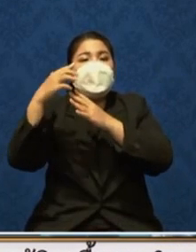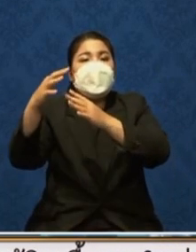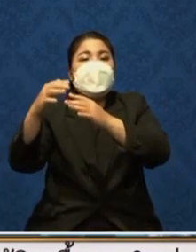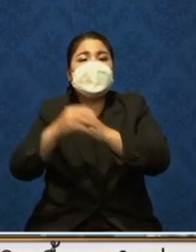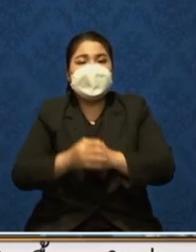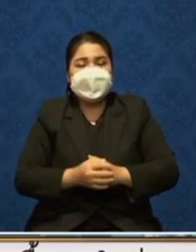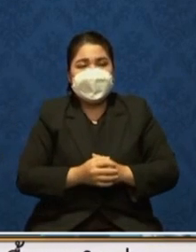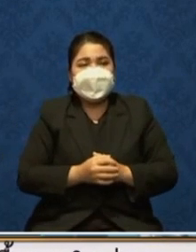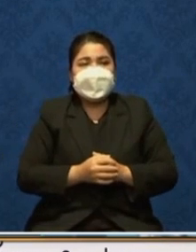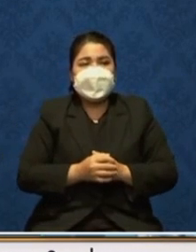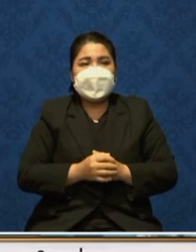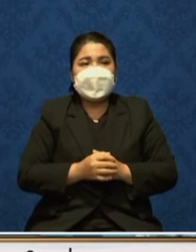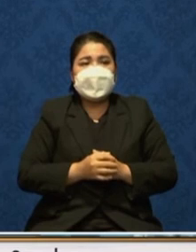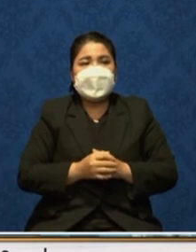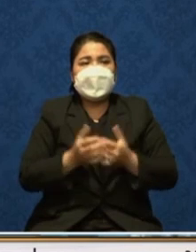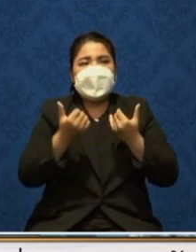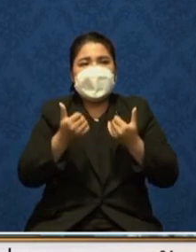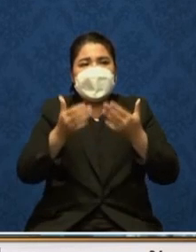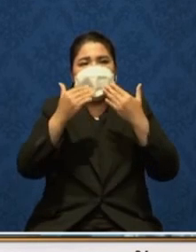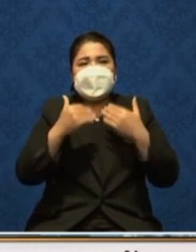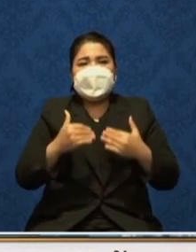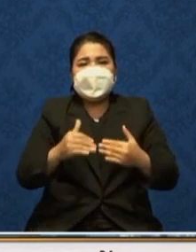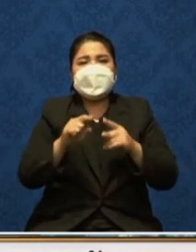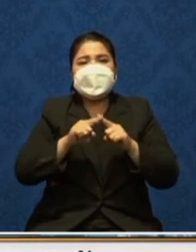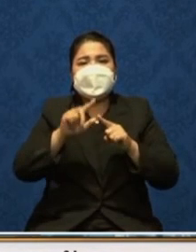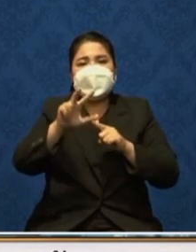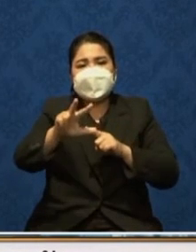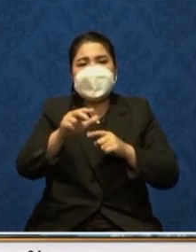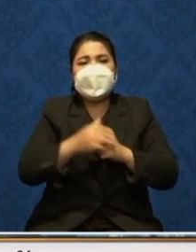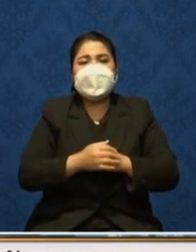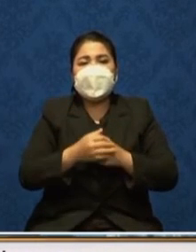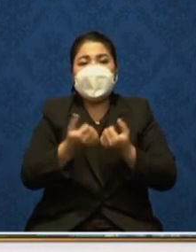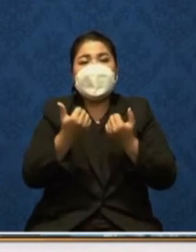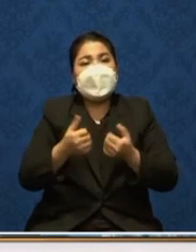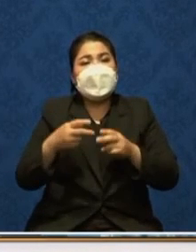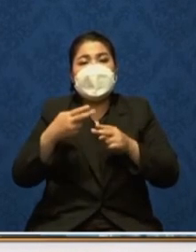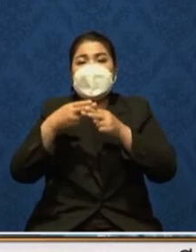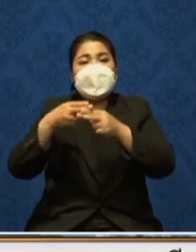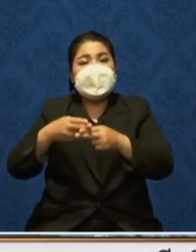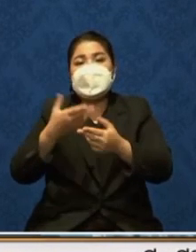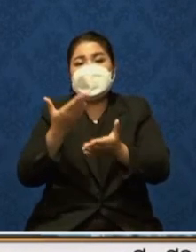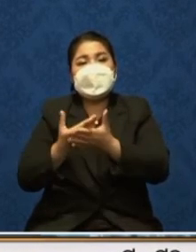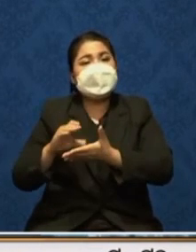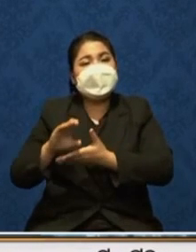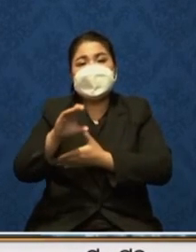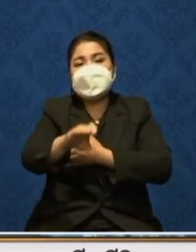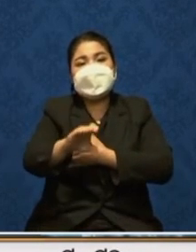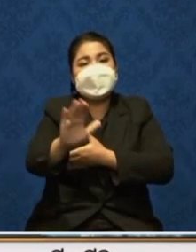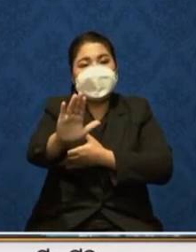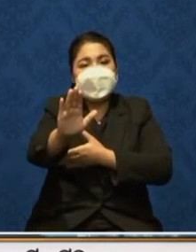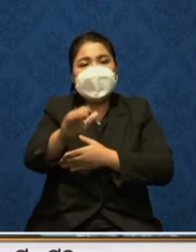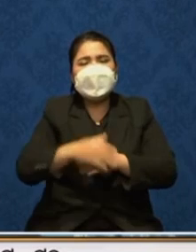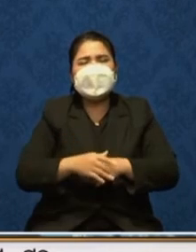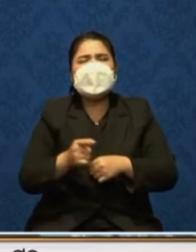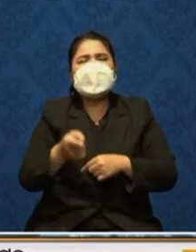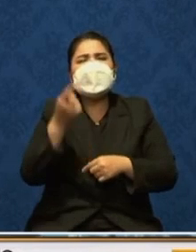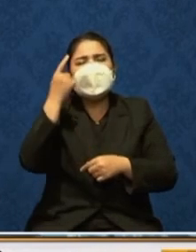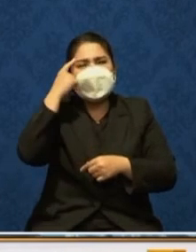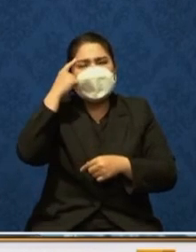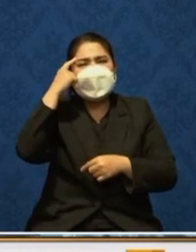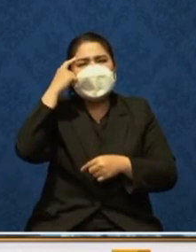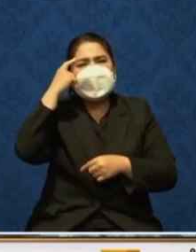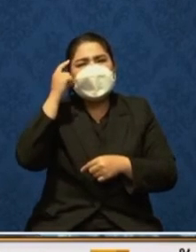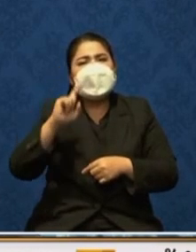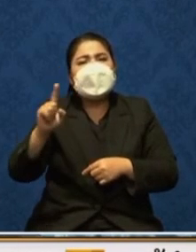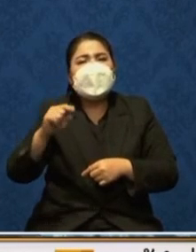ที่ 3 มาขยี่ต่อก็คือเอกชนจะไมลงทุนแ่นอนท่านเอาอะไรมาคิดวารถการลทุน